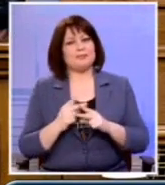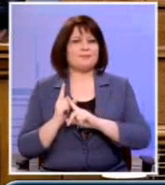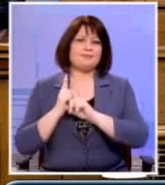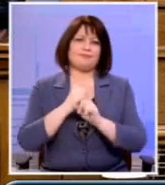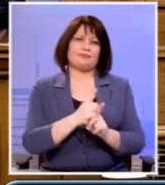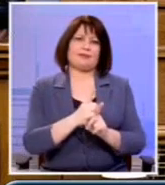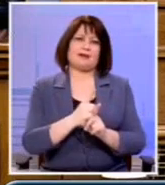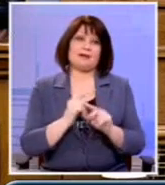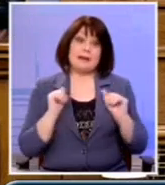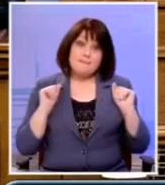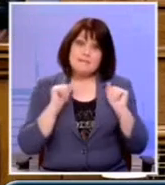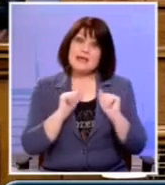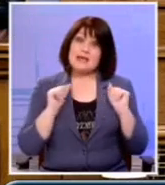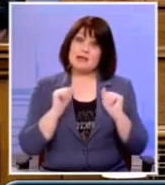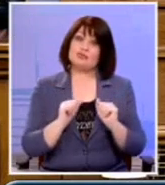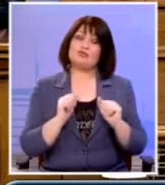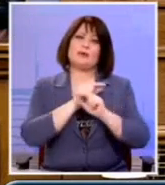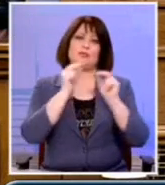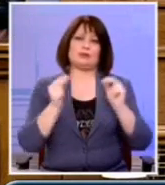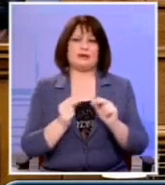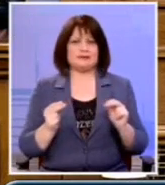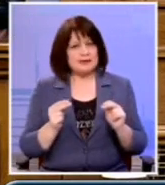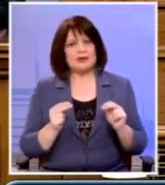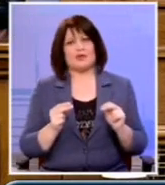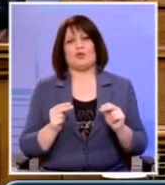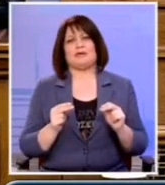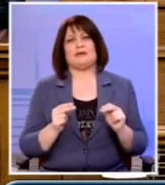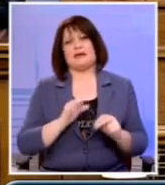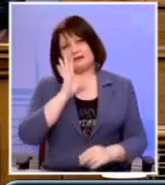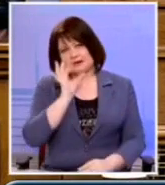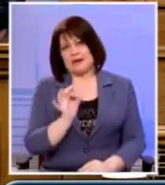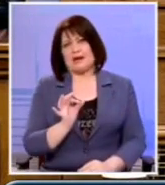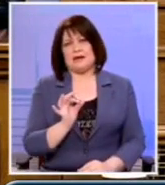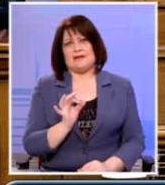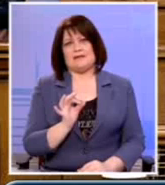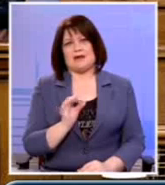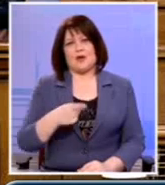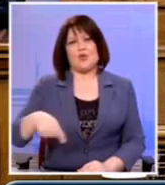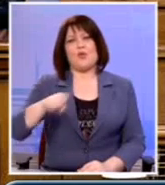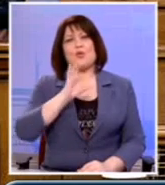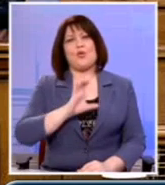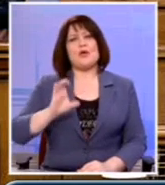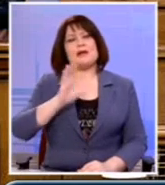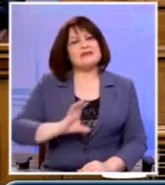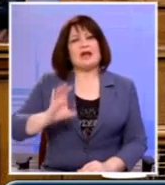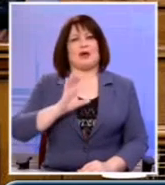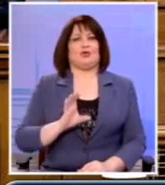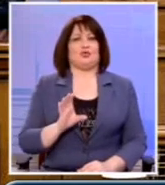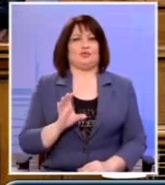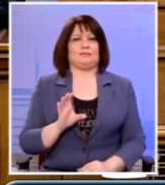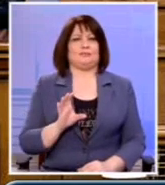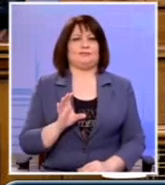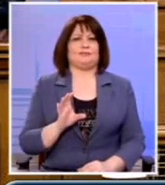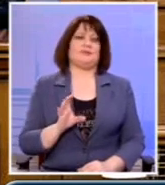ιδιαίτερης πίεσης και αποτελεσματικότητας στην αλήθεια που όλοι οι λαοί αναζητούν. Αλλά για να